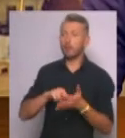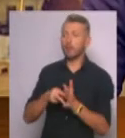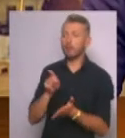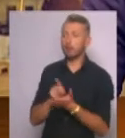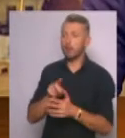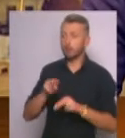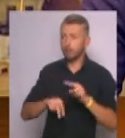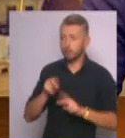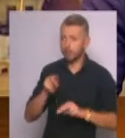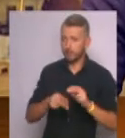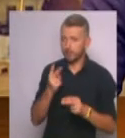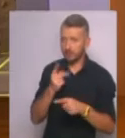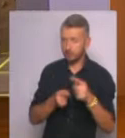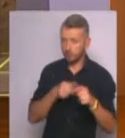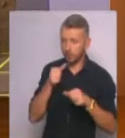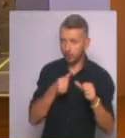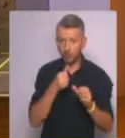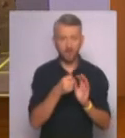будуватися 2,5 роки.